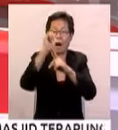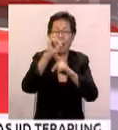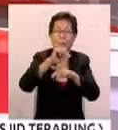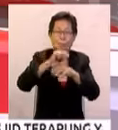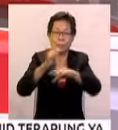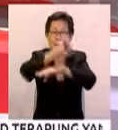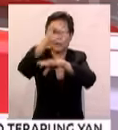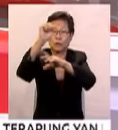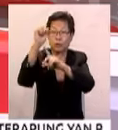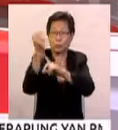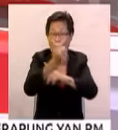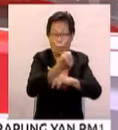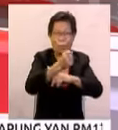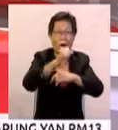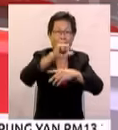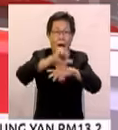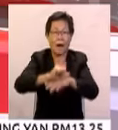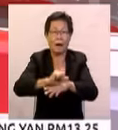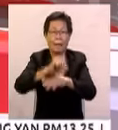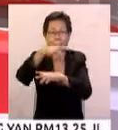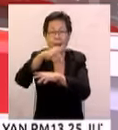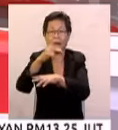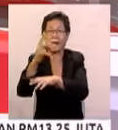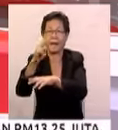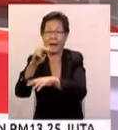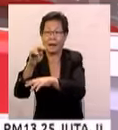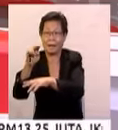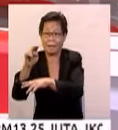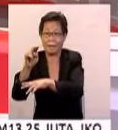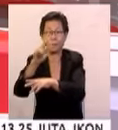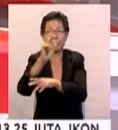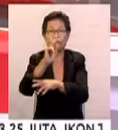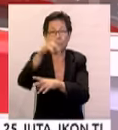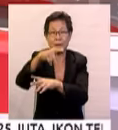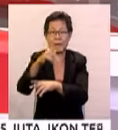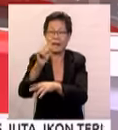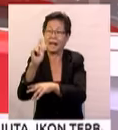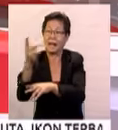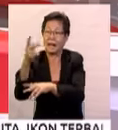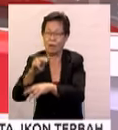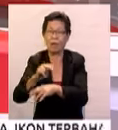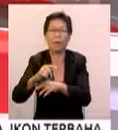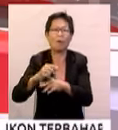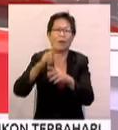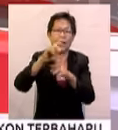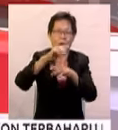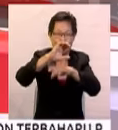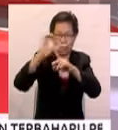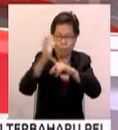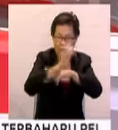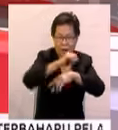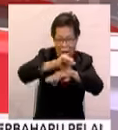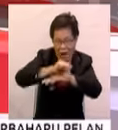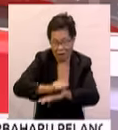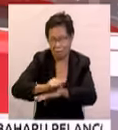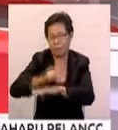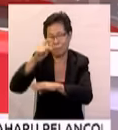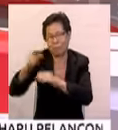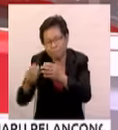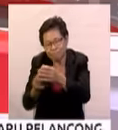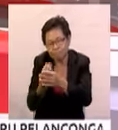Kebudayaan Nusantara PAKN, Datuk Salina Jonet, budaya dan adat resam yang diwarisi sejak sekian lama harus disemai ke semua